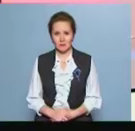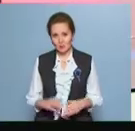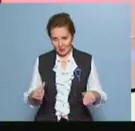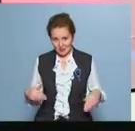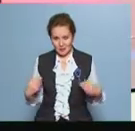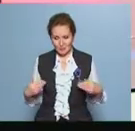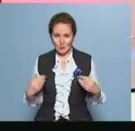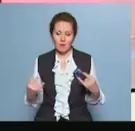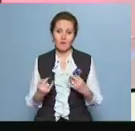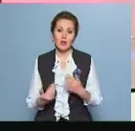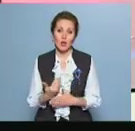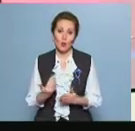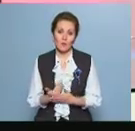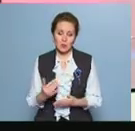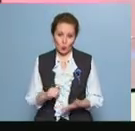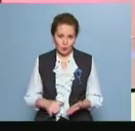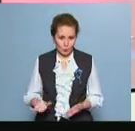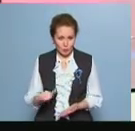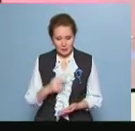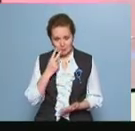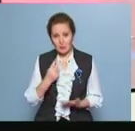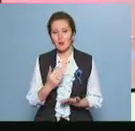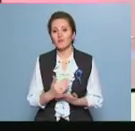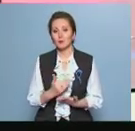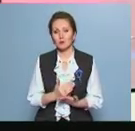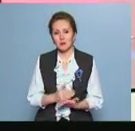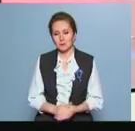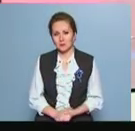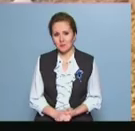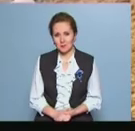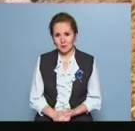Здравствуйте, в эфире новости Удмуртии, в студии Марина Баль. Смотрите в выпуске.